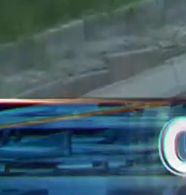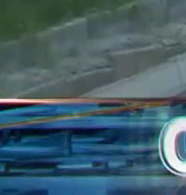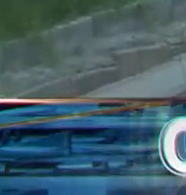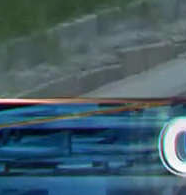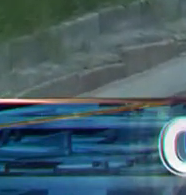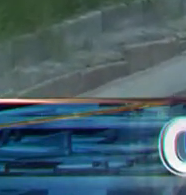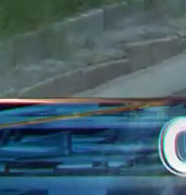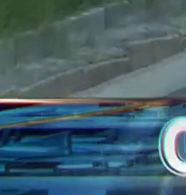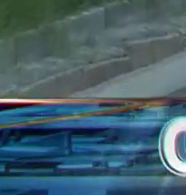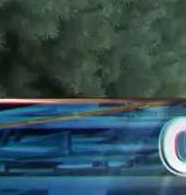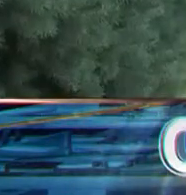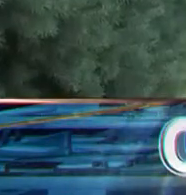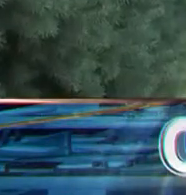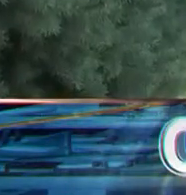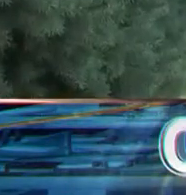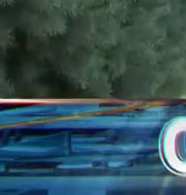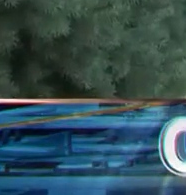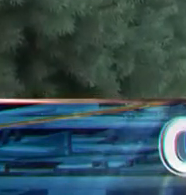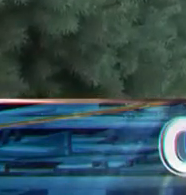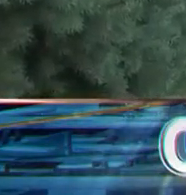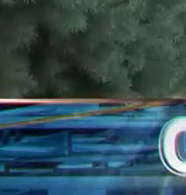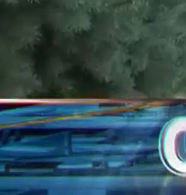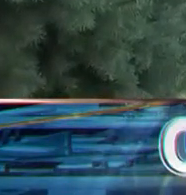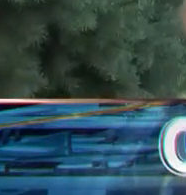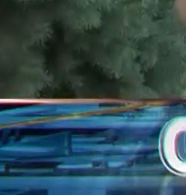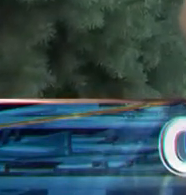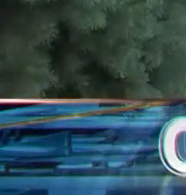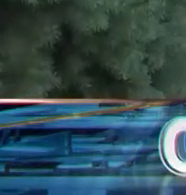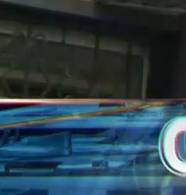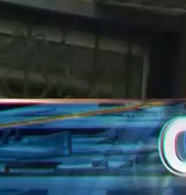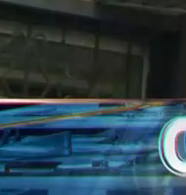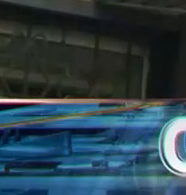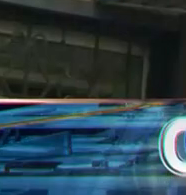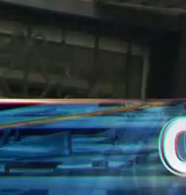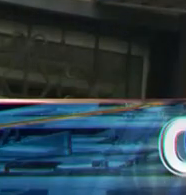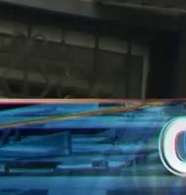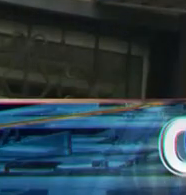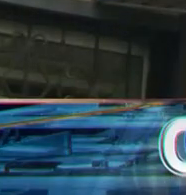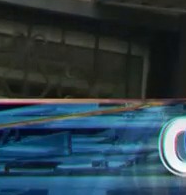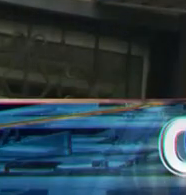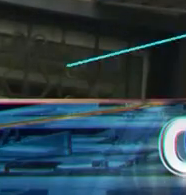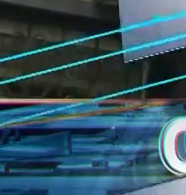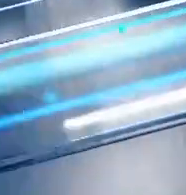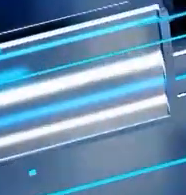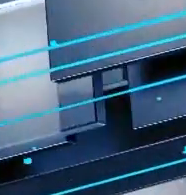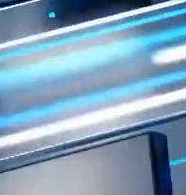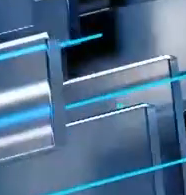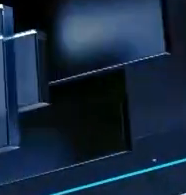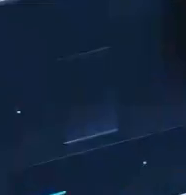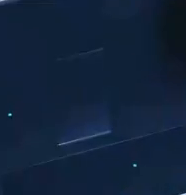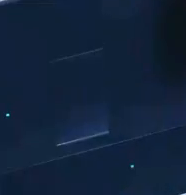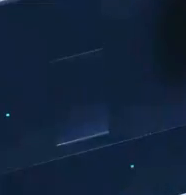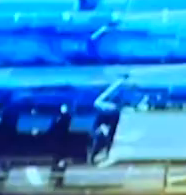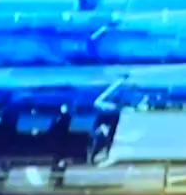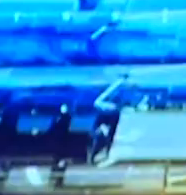Дом, милый дом. 100 молодых семей приобретут жилье в рамках нового проекта жилищной программы «ЖАС Отпаса».